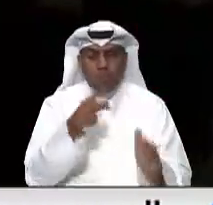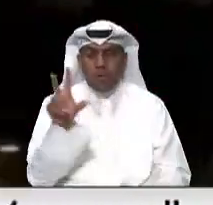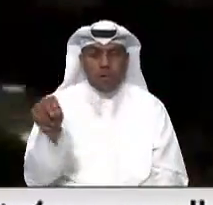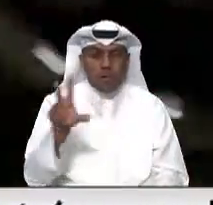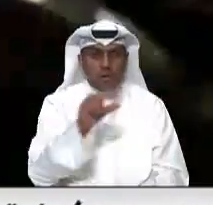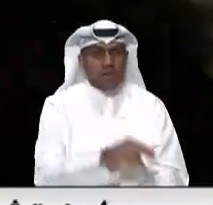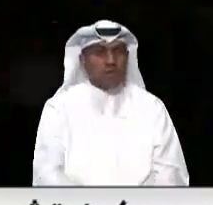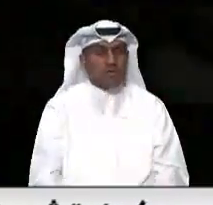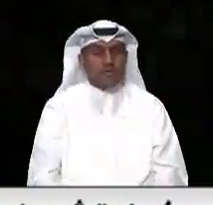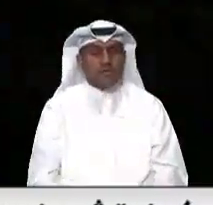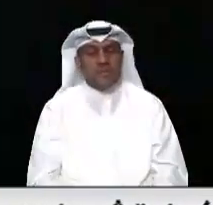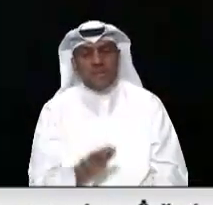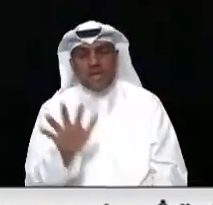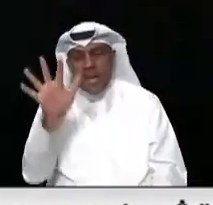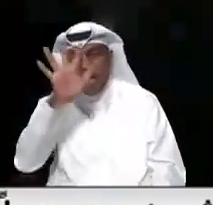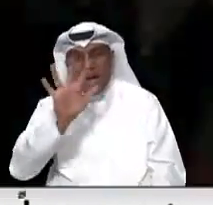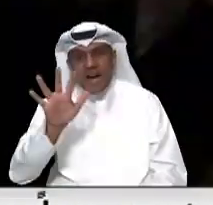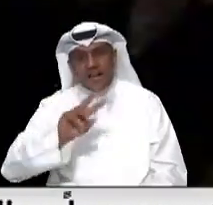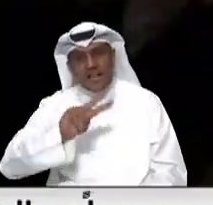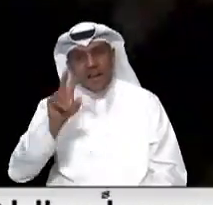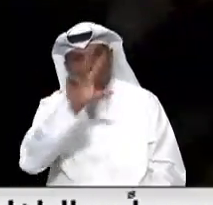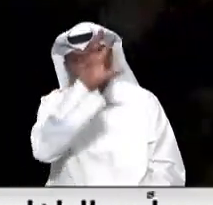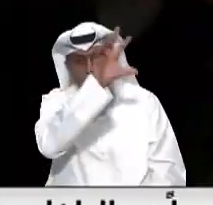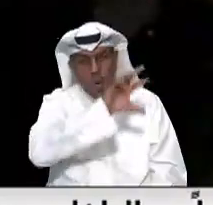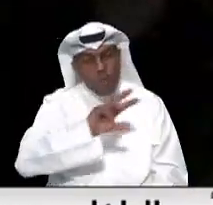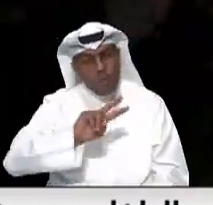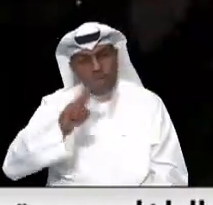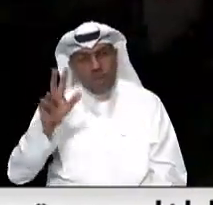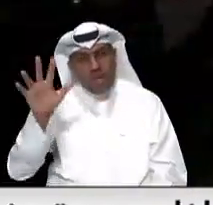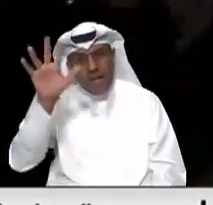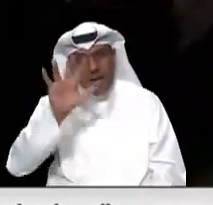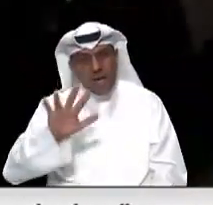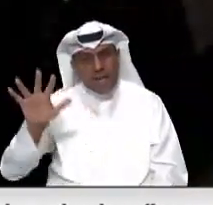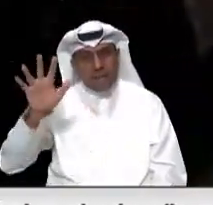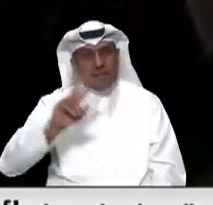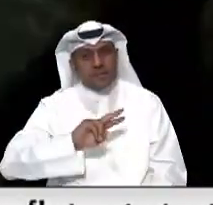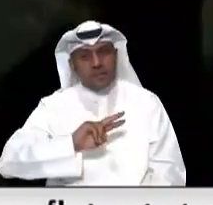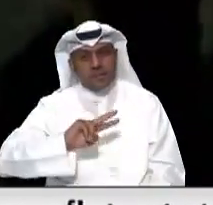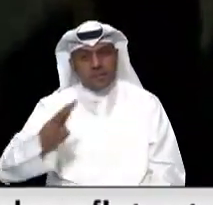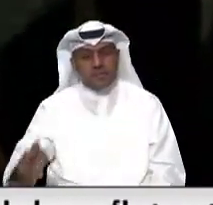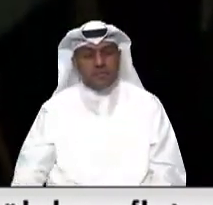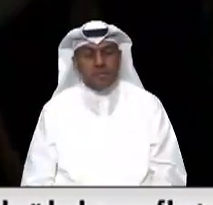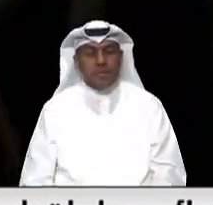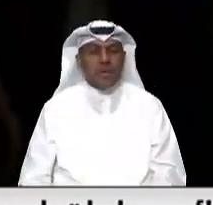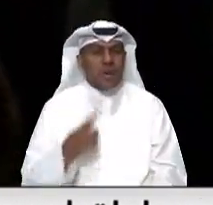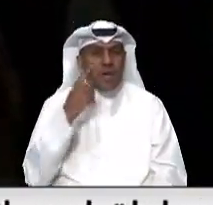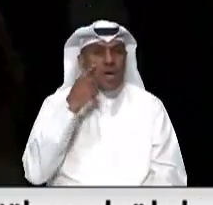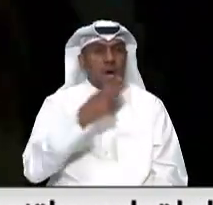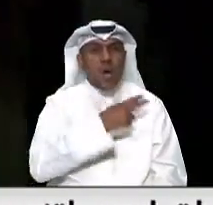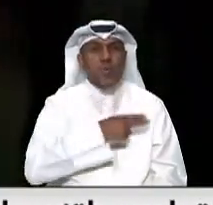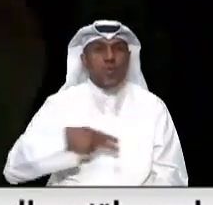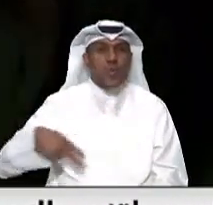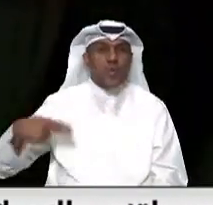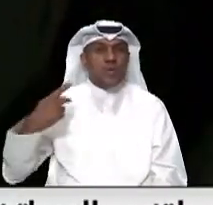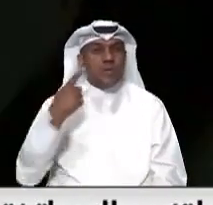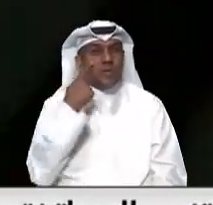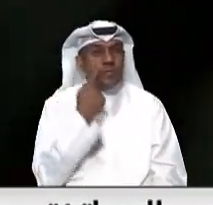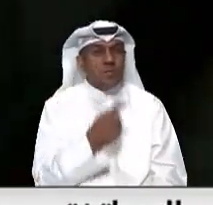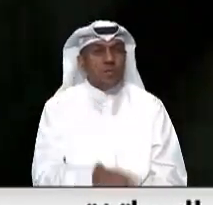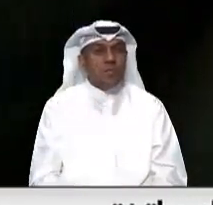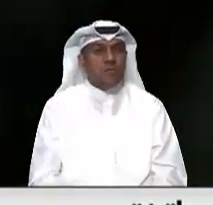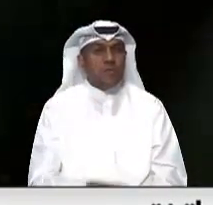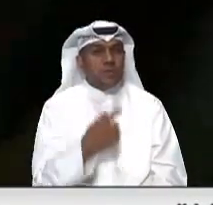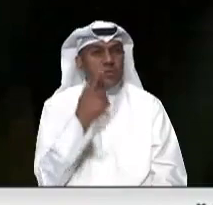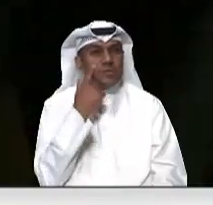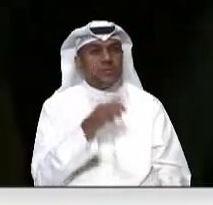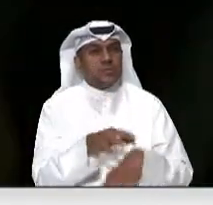إلى آسيا، وفي مظاهرة مليونية شارك فيها وزراء في الحكومة الإندونيسية، خرج الآلاف في شوارع العاصمة